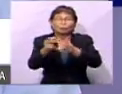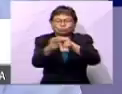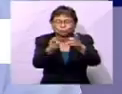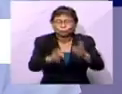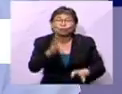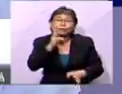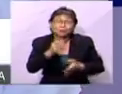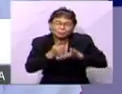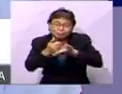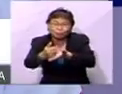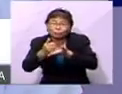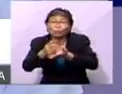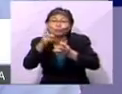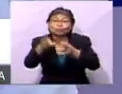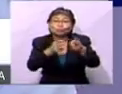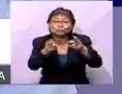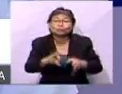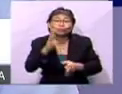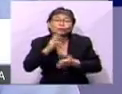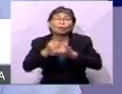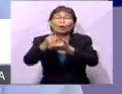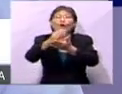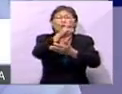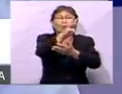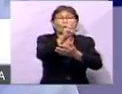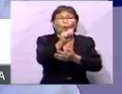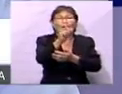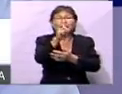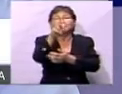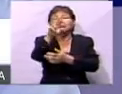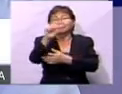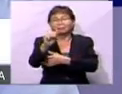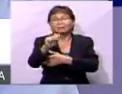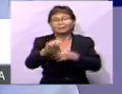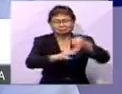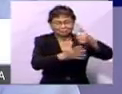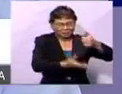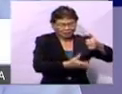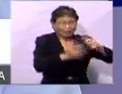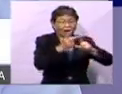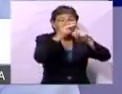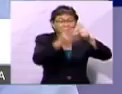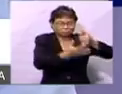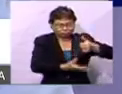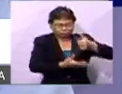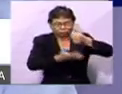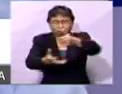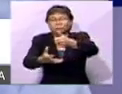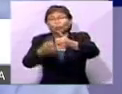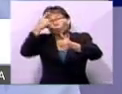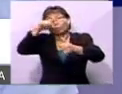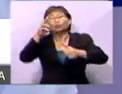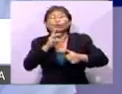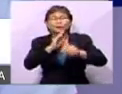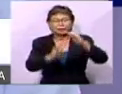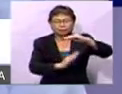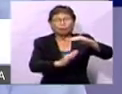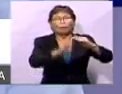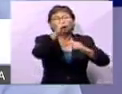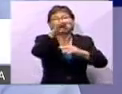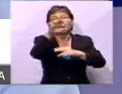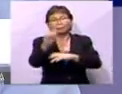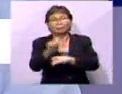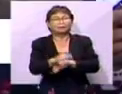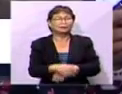di bawah Wadira ini melalui dana khas untuk wanita di bawah MARA, iaitu dana nita